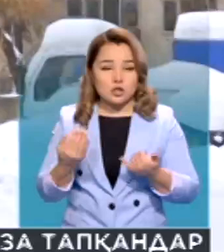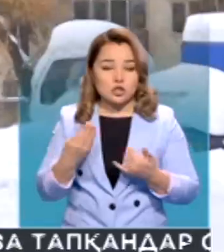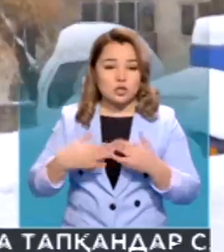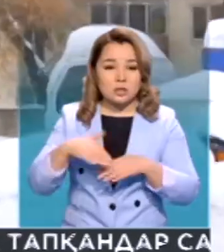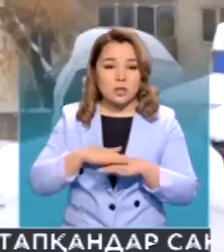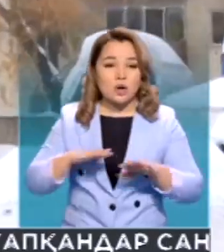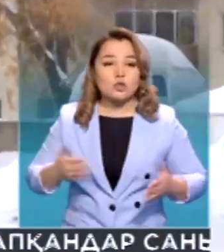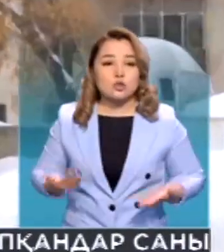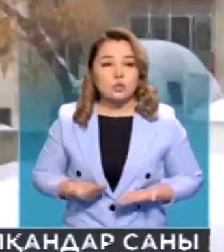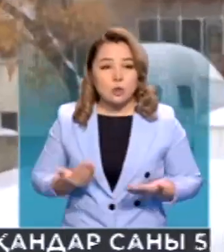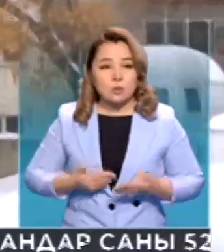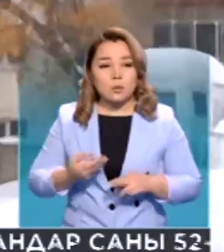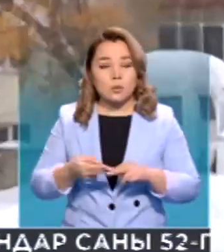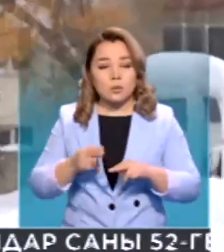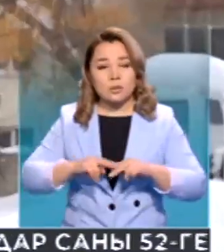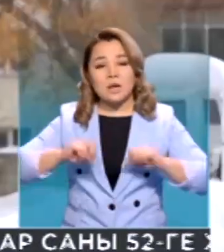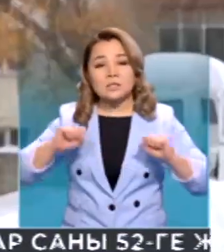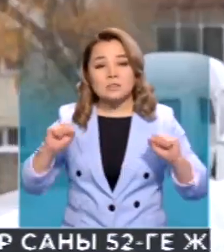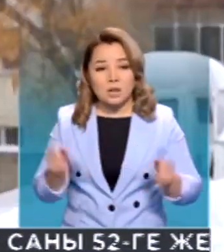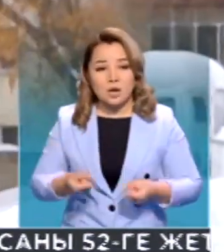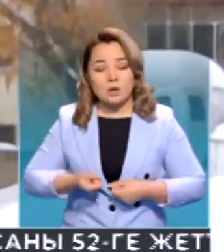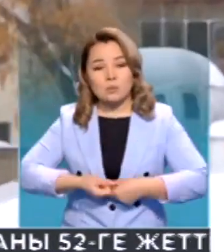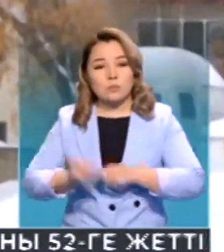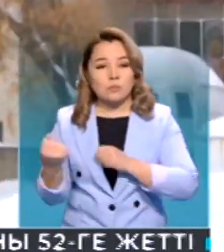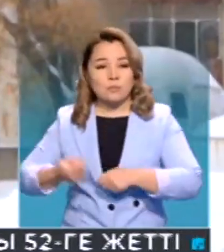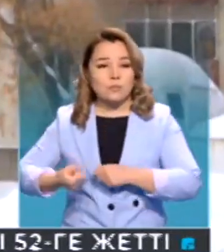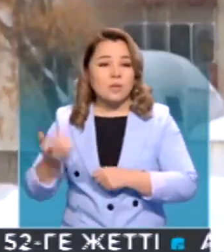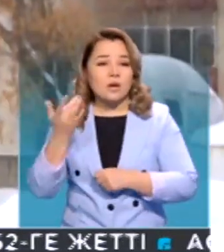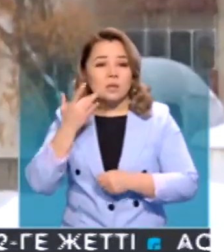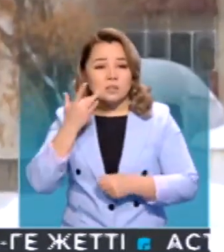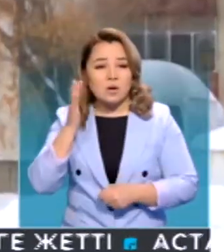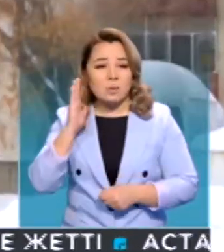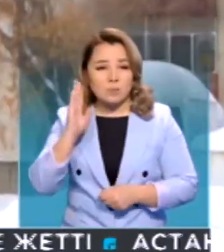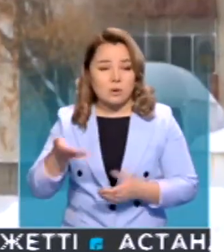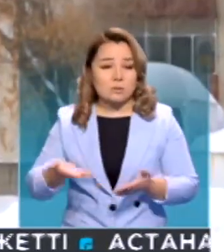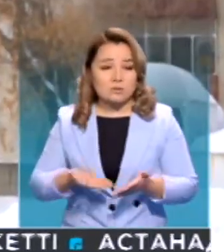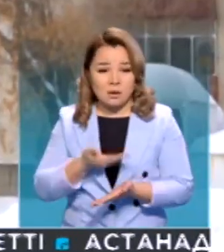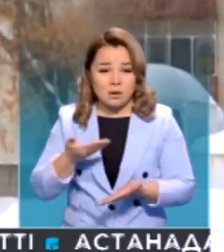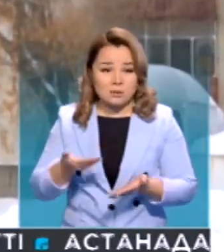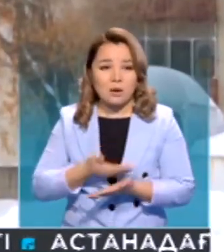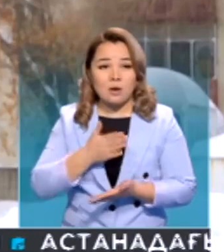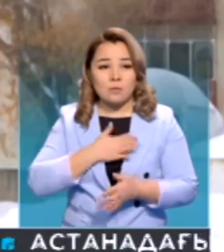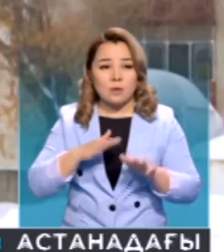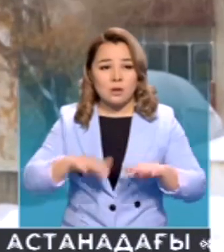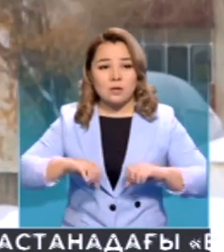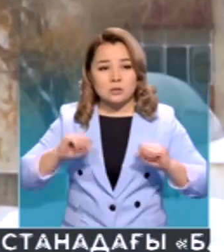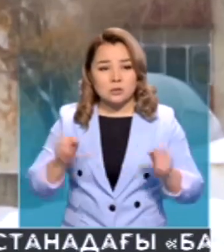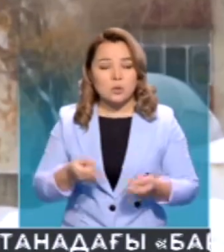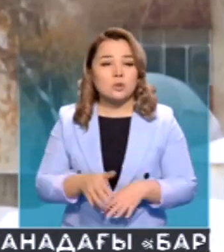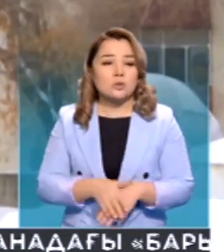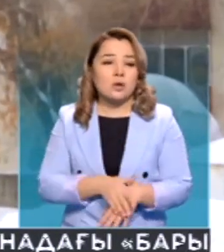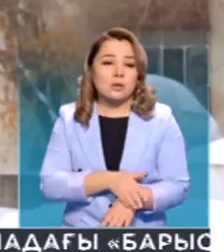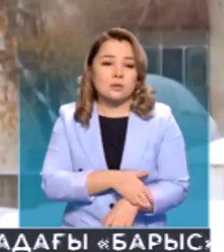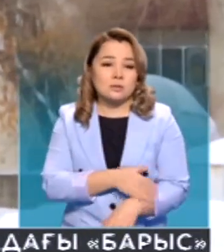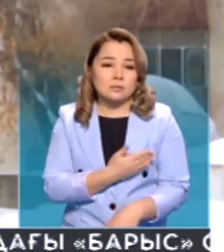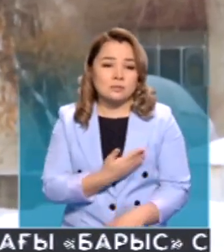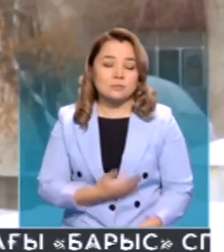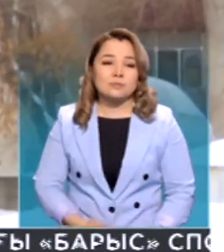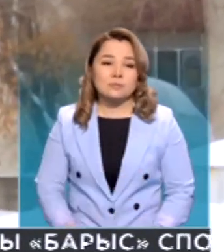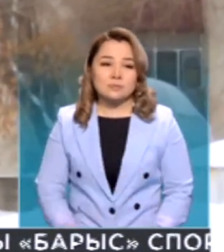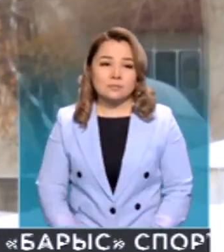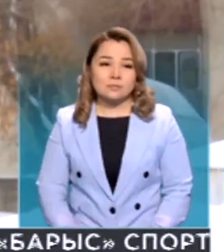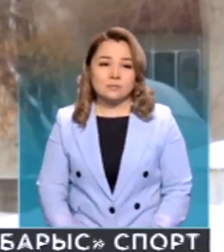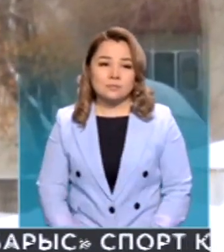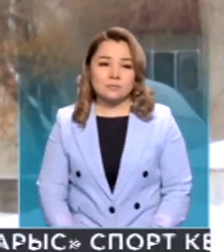ел жұрттың қолынан осы қыста күрек түспейтін тәрізді. Ал біздің жақта қыс ұзақ. Өскеменнен Олжас Керейхан,